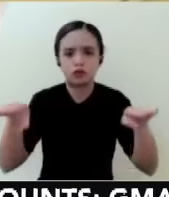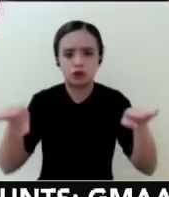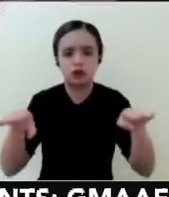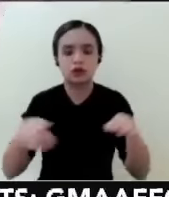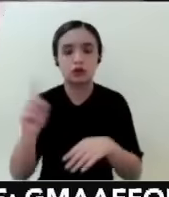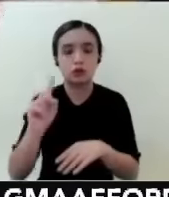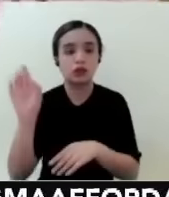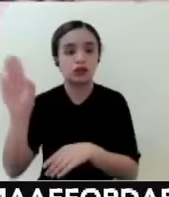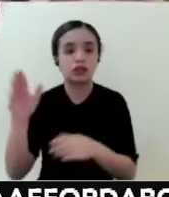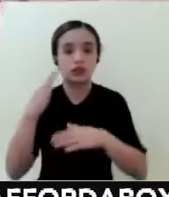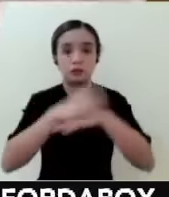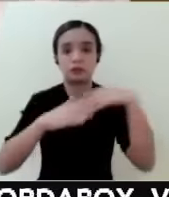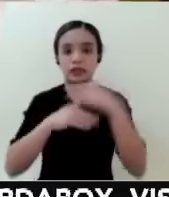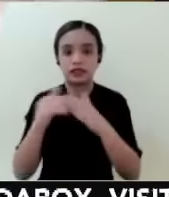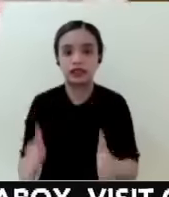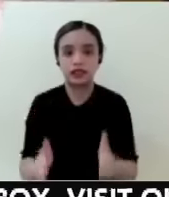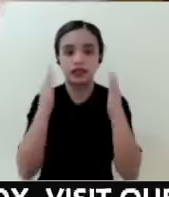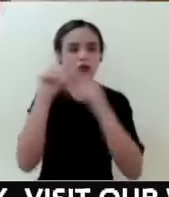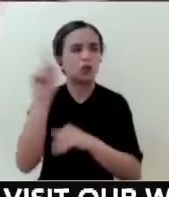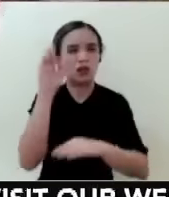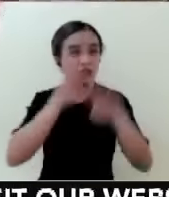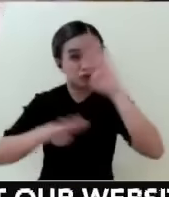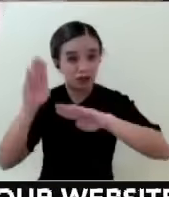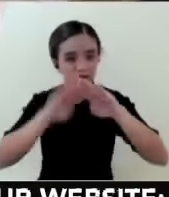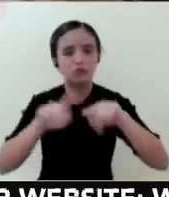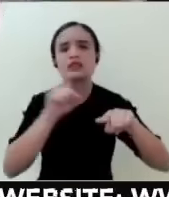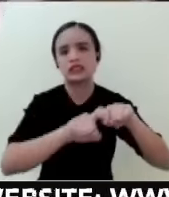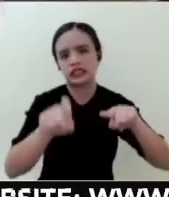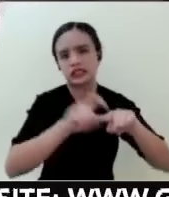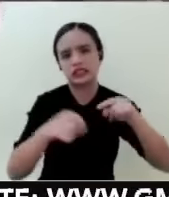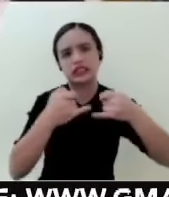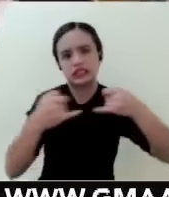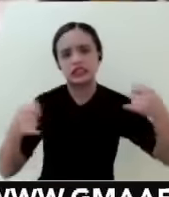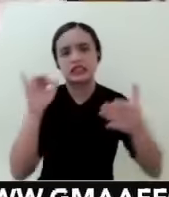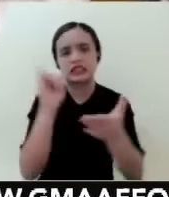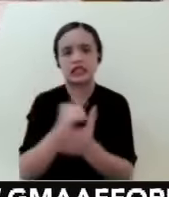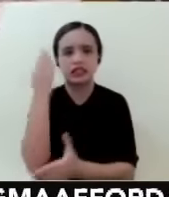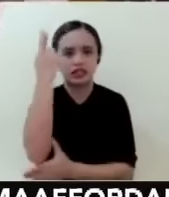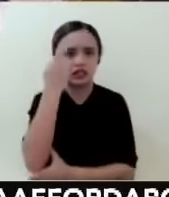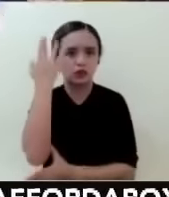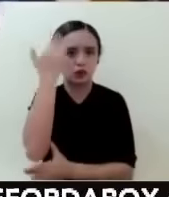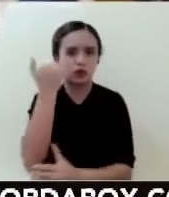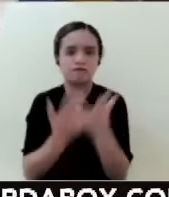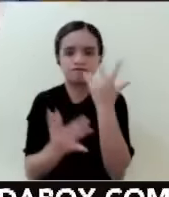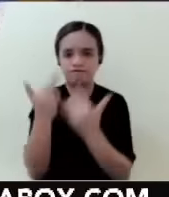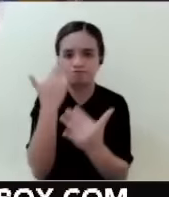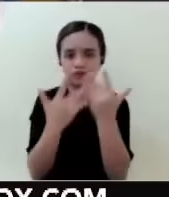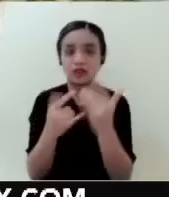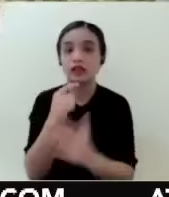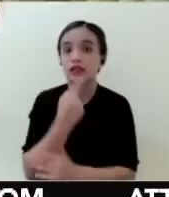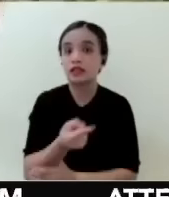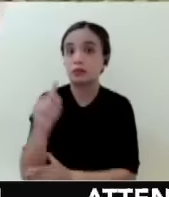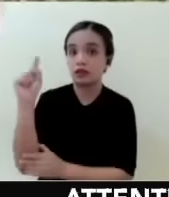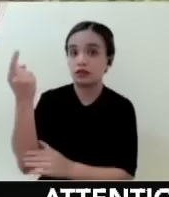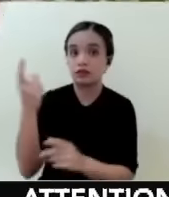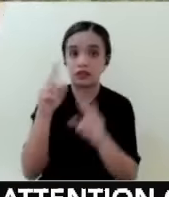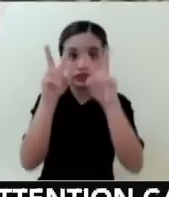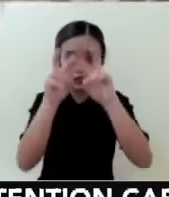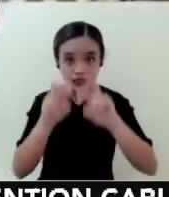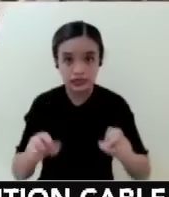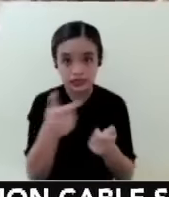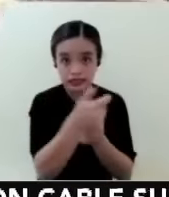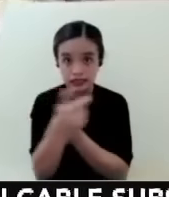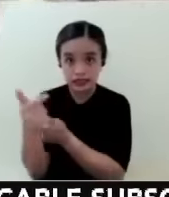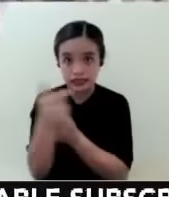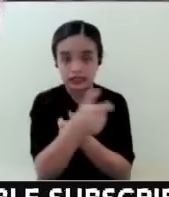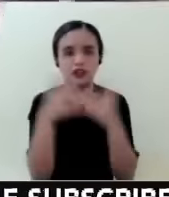gusali. Problema sa kuryente ang nakikitang mitsa ng apoy. Batay sa inisyal na investigasyon ng BFP, naapula ang apoy